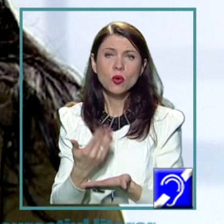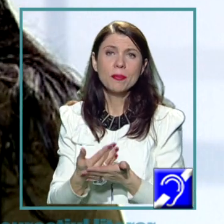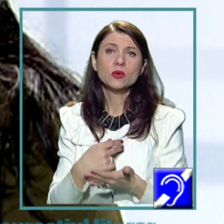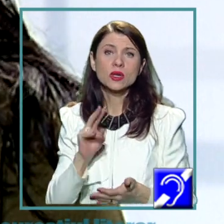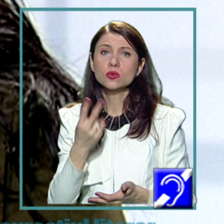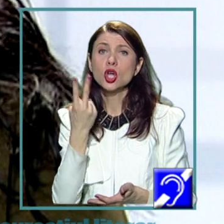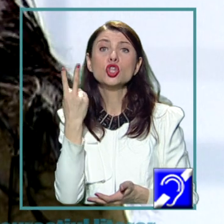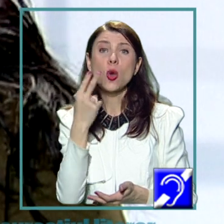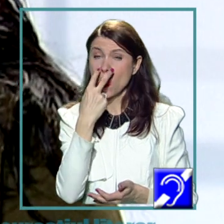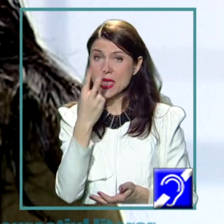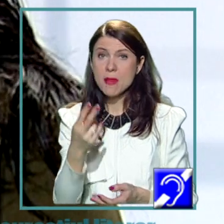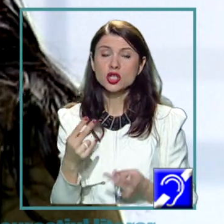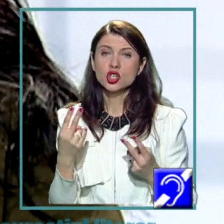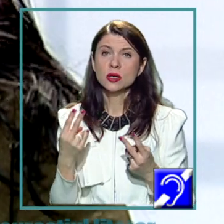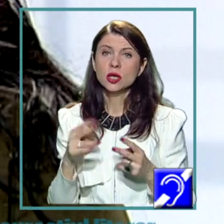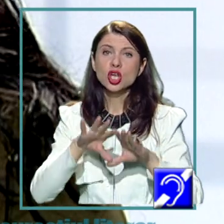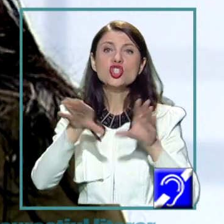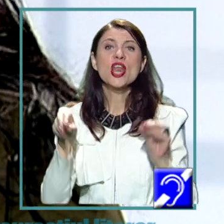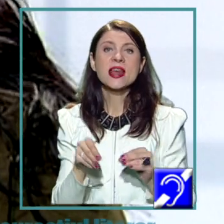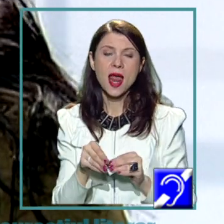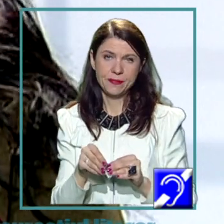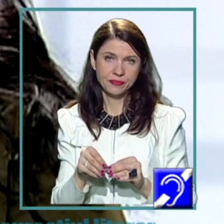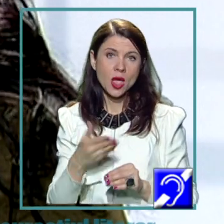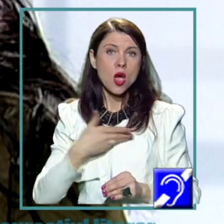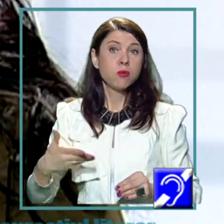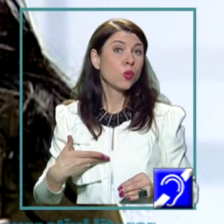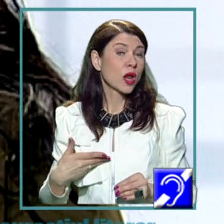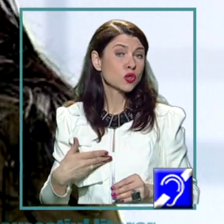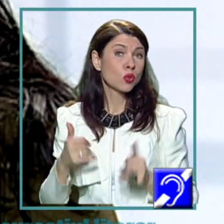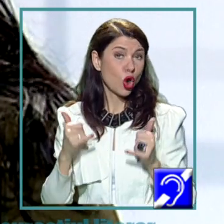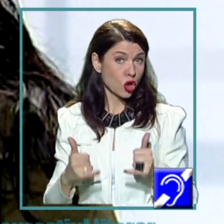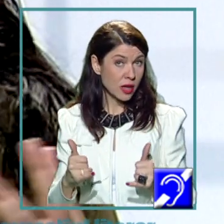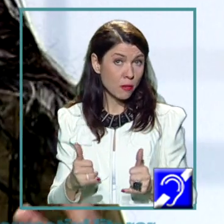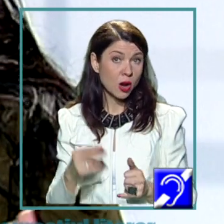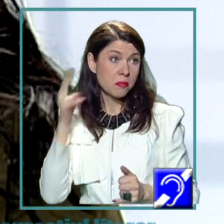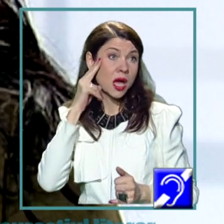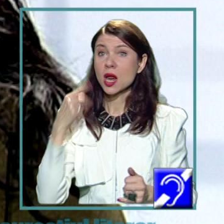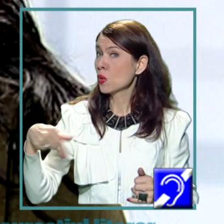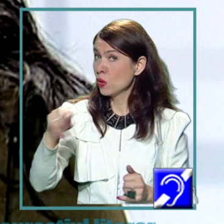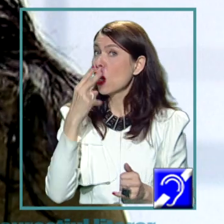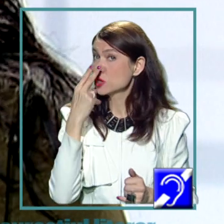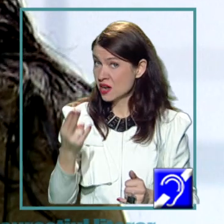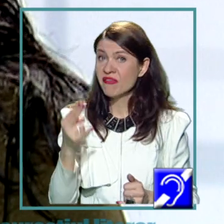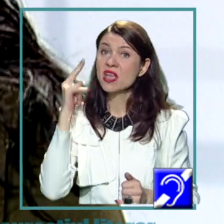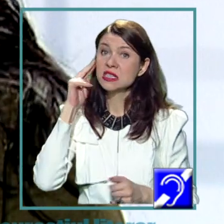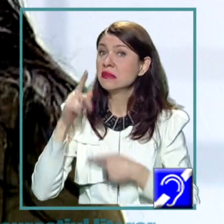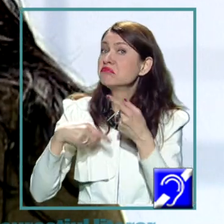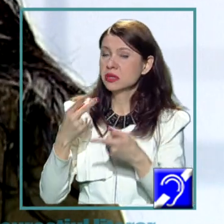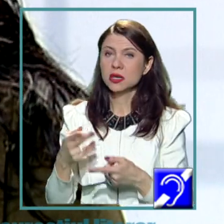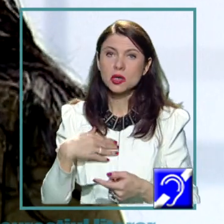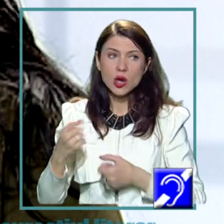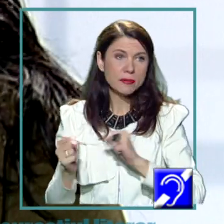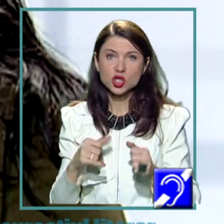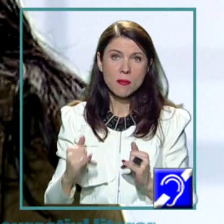ale Bucureștiului. E un București contemporan sau al istoriei recente, recognoscibil, Bucureștiul prin care ne mișcăm cu